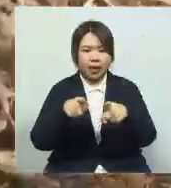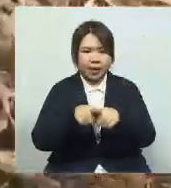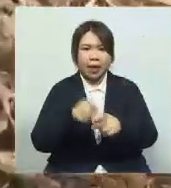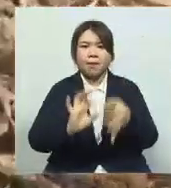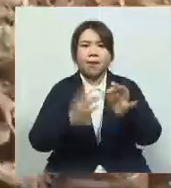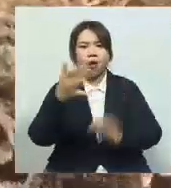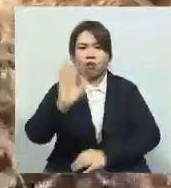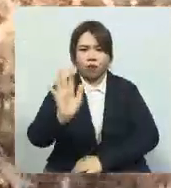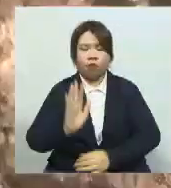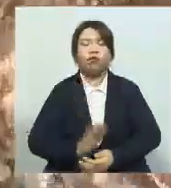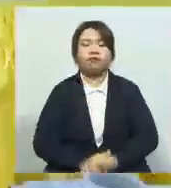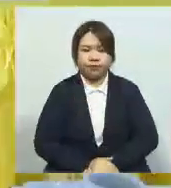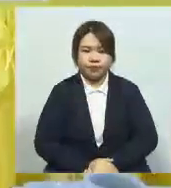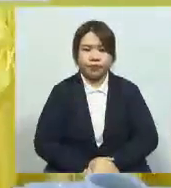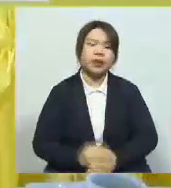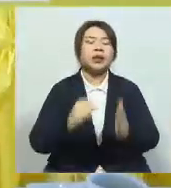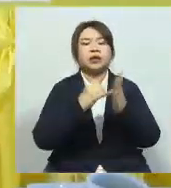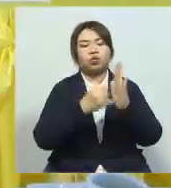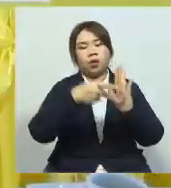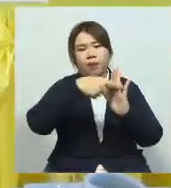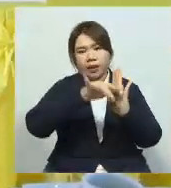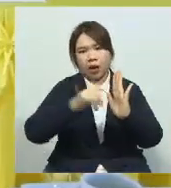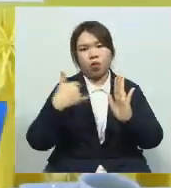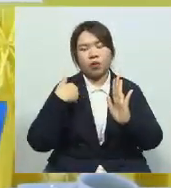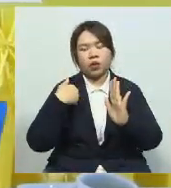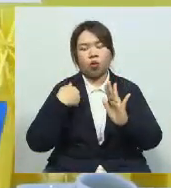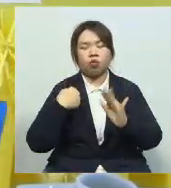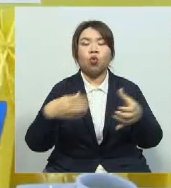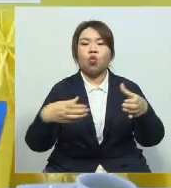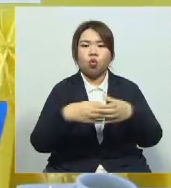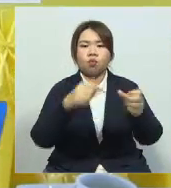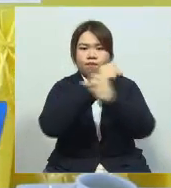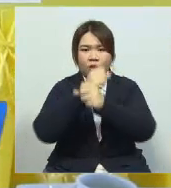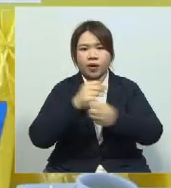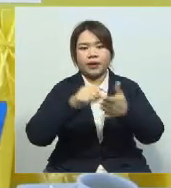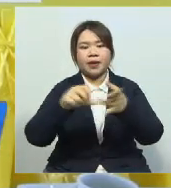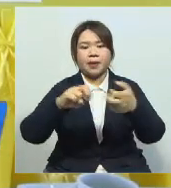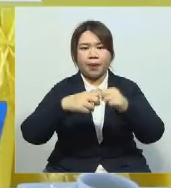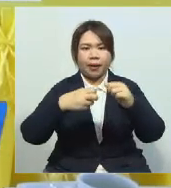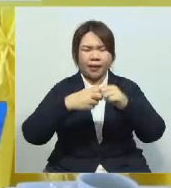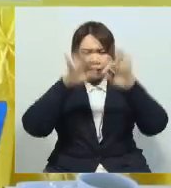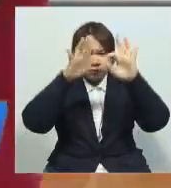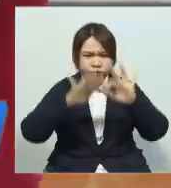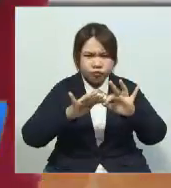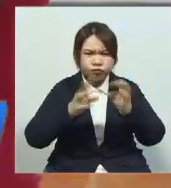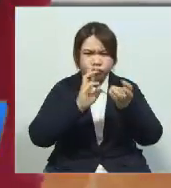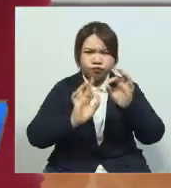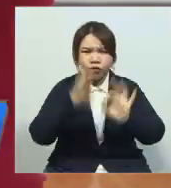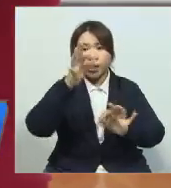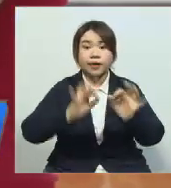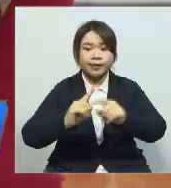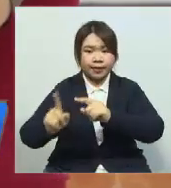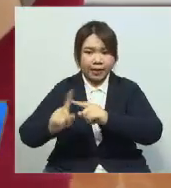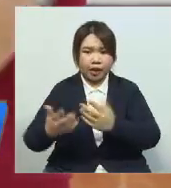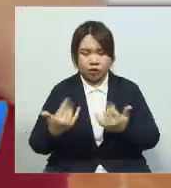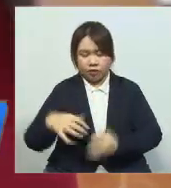างดีด้วยที่จังหวัดพะเยาเปิดการอบรมเครือข่ายประชาสัมพันธ์ป้องกันและแก้ไขปัญหาหมอกควันและไฟป่าซึ่งสำนักงานประช